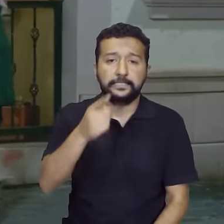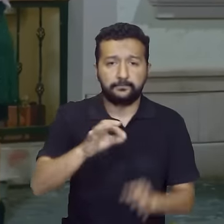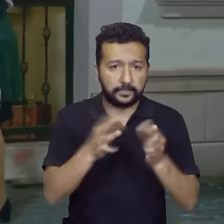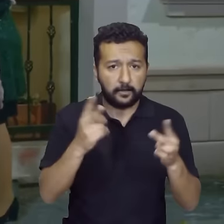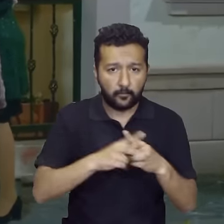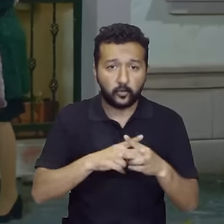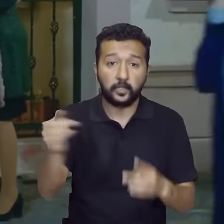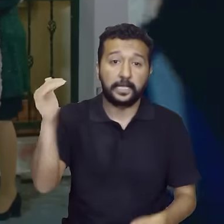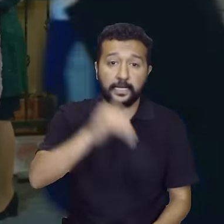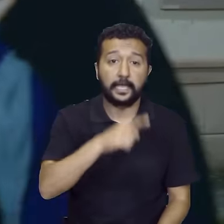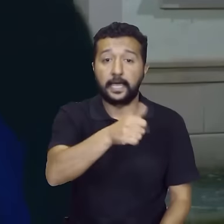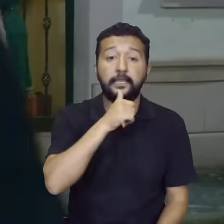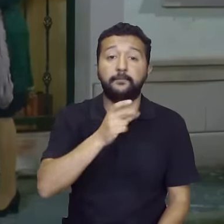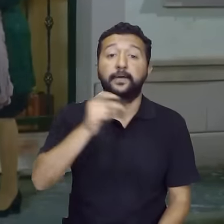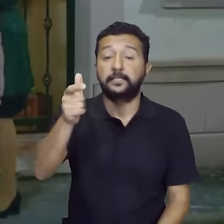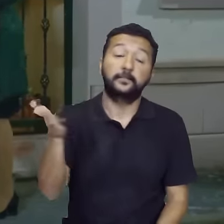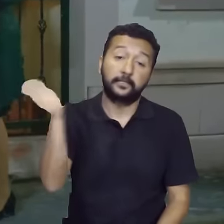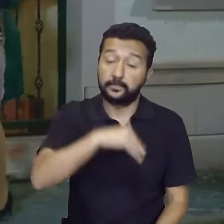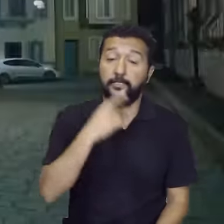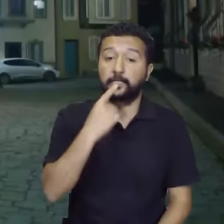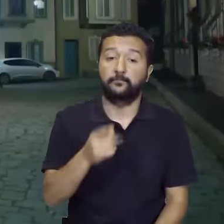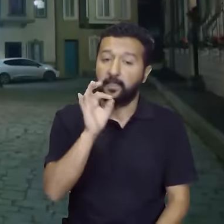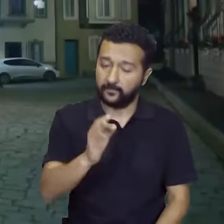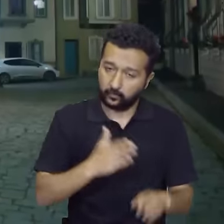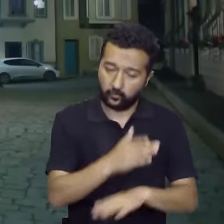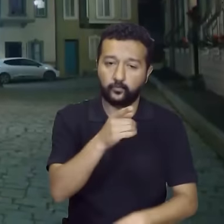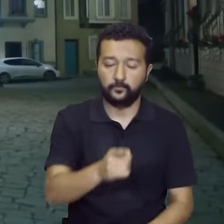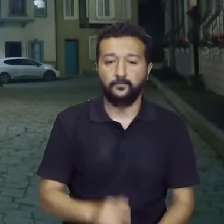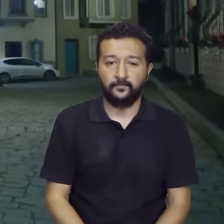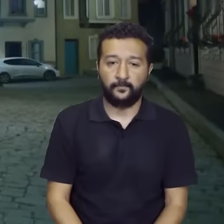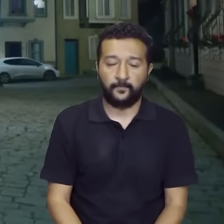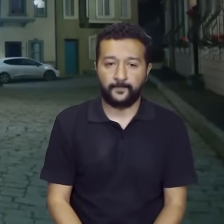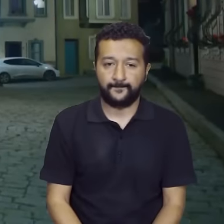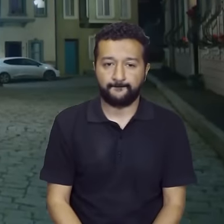aman, polisi? Aman. Polis gelene kadar adam kaçar, yürüyün hadi. Evet Münir Beyciğim.